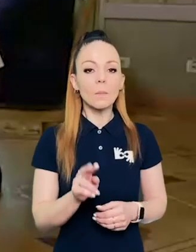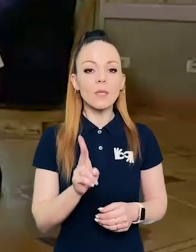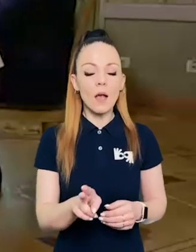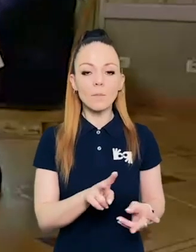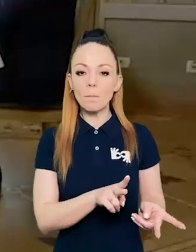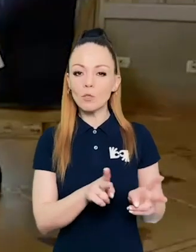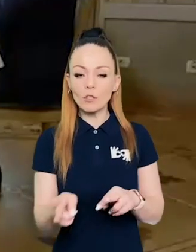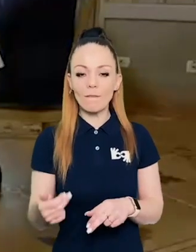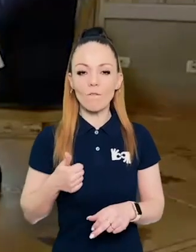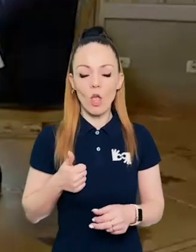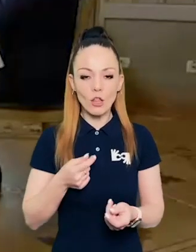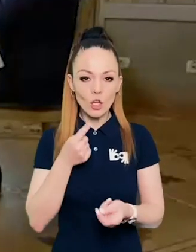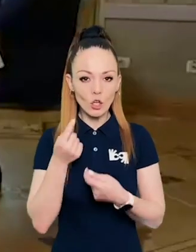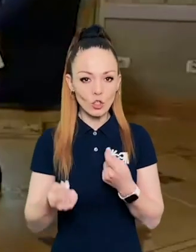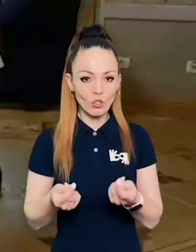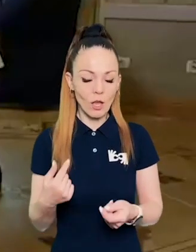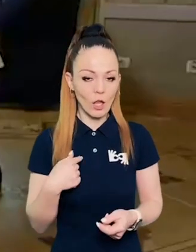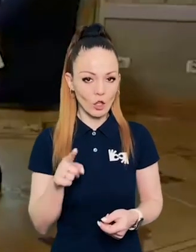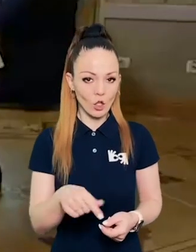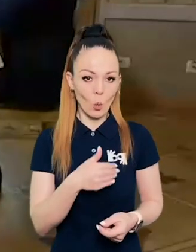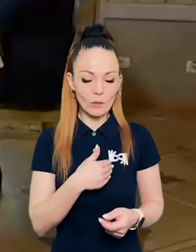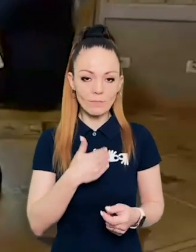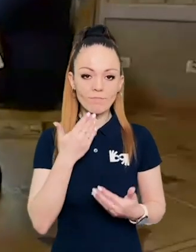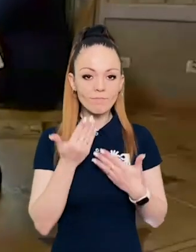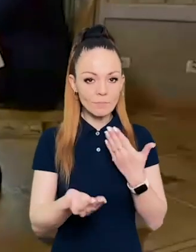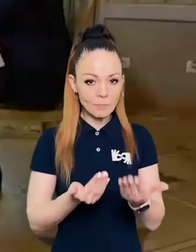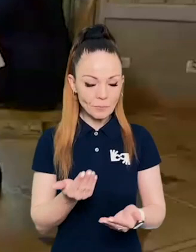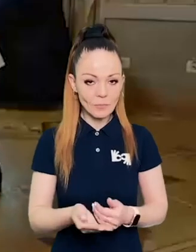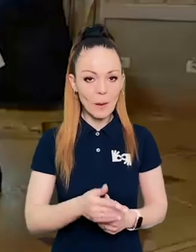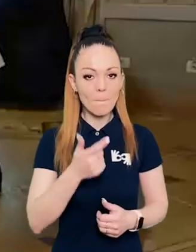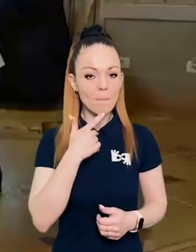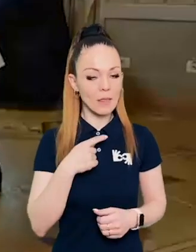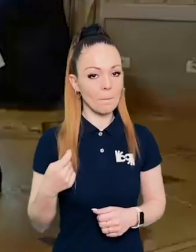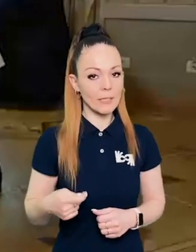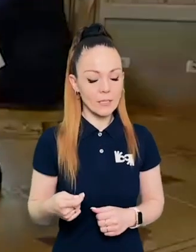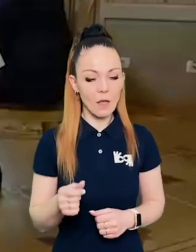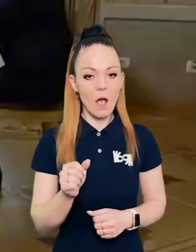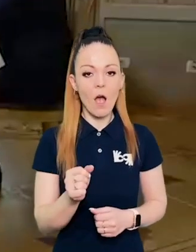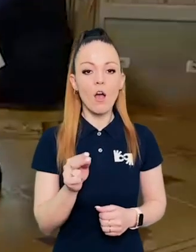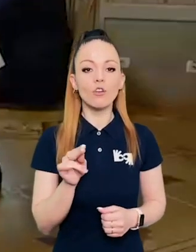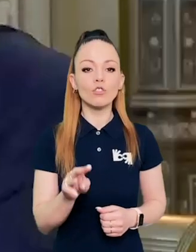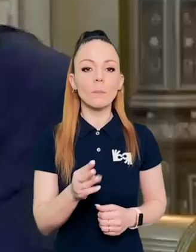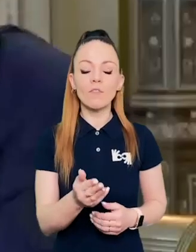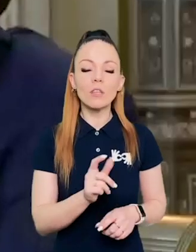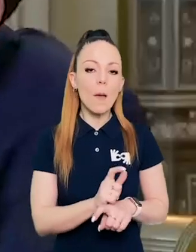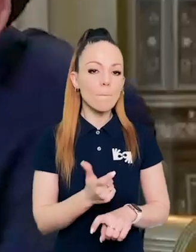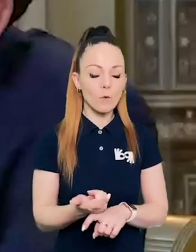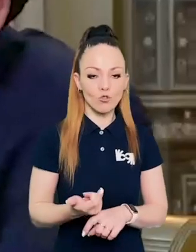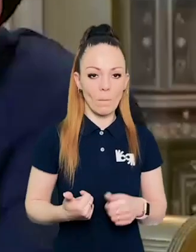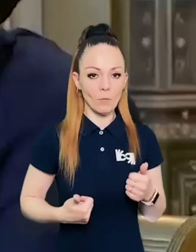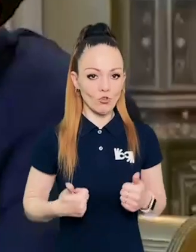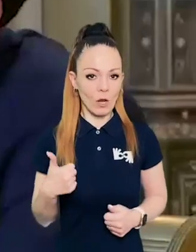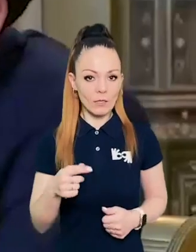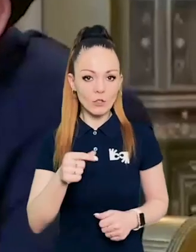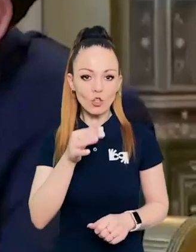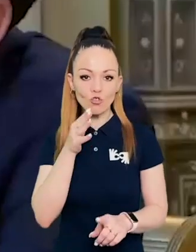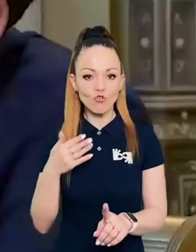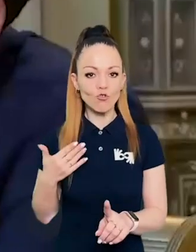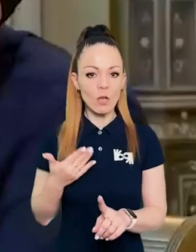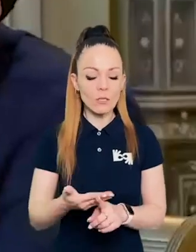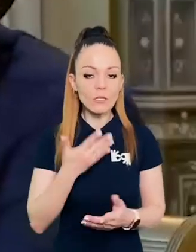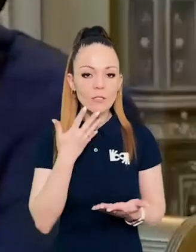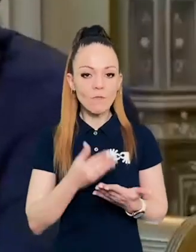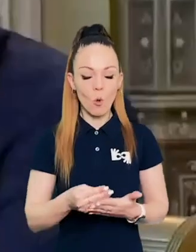до якихось таких важливих воєнних речей, бо про них я теж би хотів розпитати. Пане президенте, а чим ви найбільше пишаєтесь